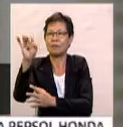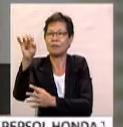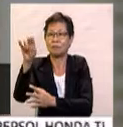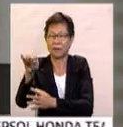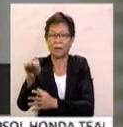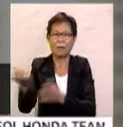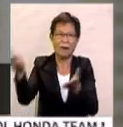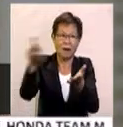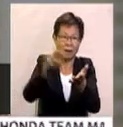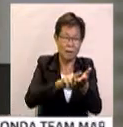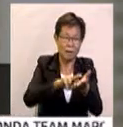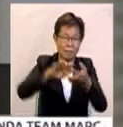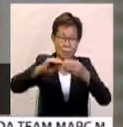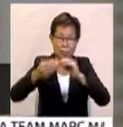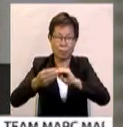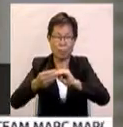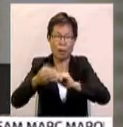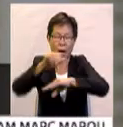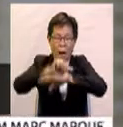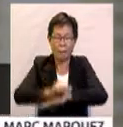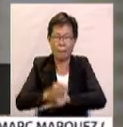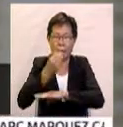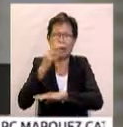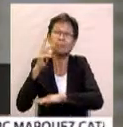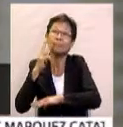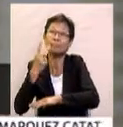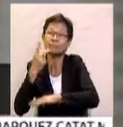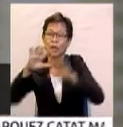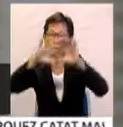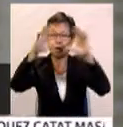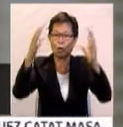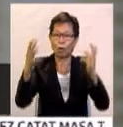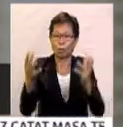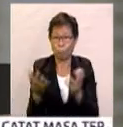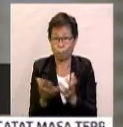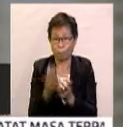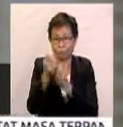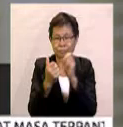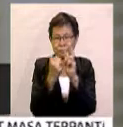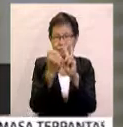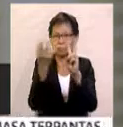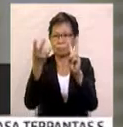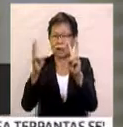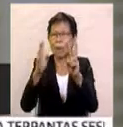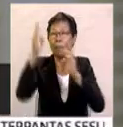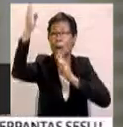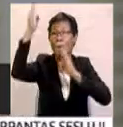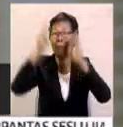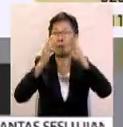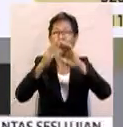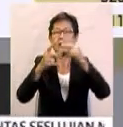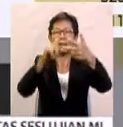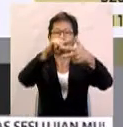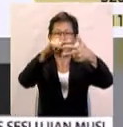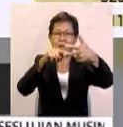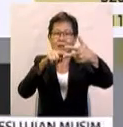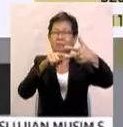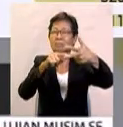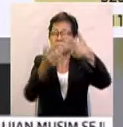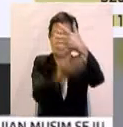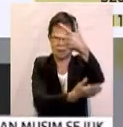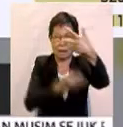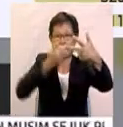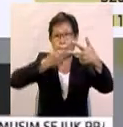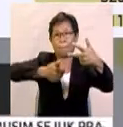Menurut laporan Indeks Pengamal Makanan Sayuran Global 2017, Malaysia antara tiga negara teratas